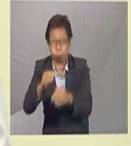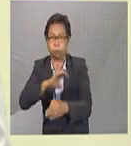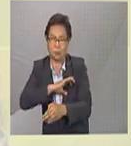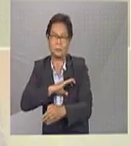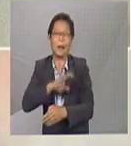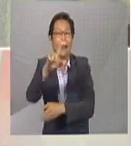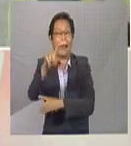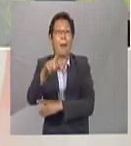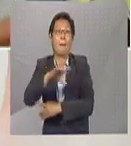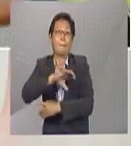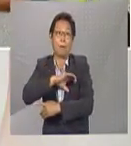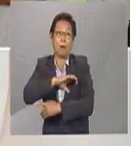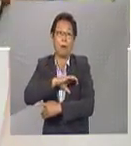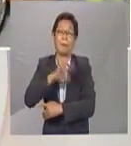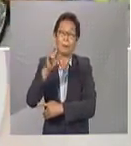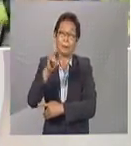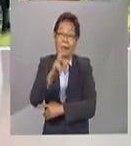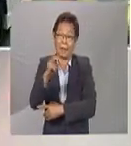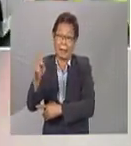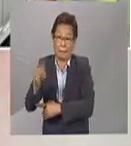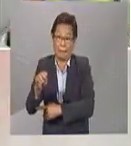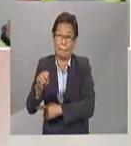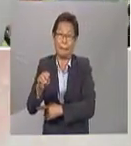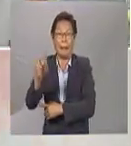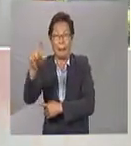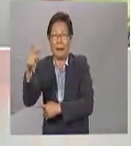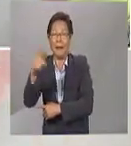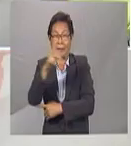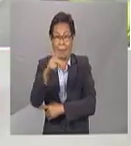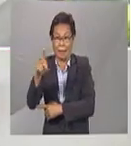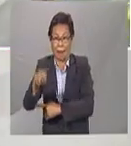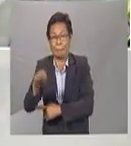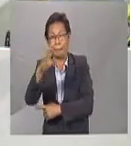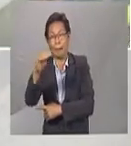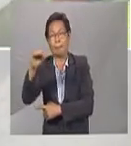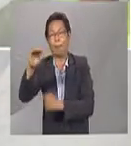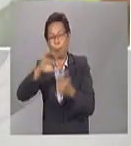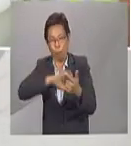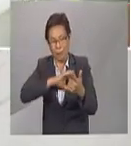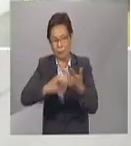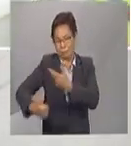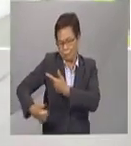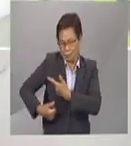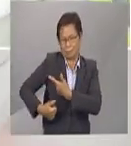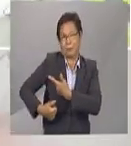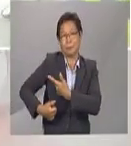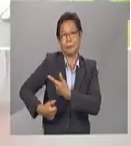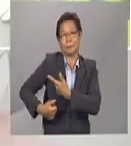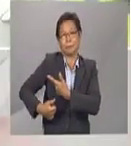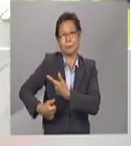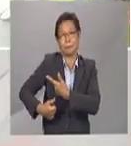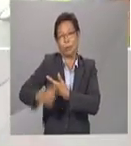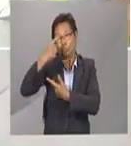tindakan yang dibuat oleh Kementerian Kesihatan dan juga pihak polis dan Angkatan Tentera Malaysia